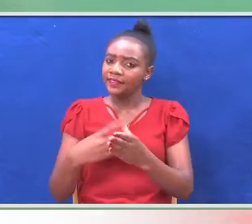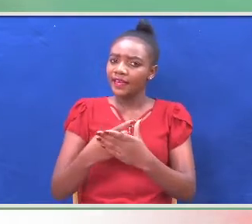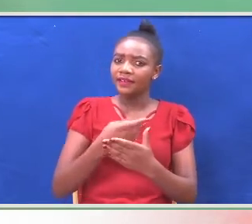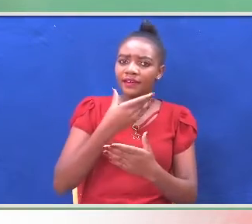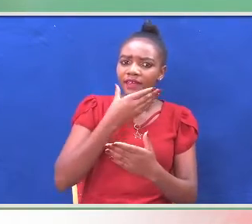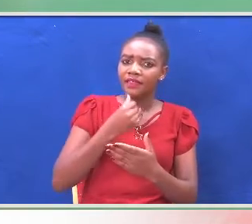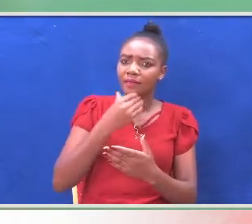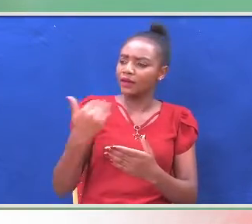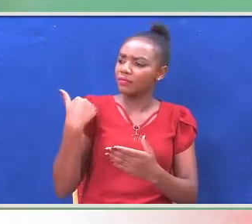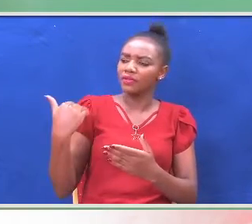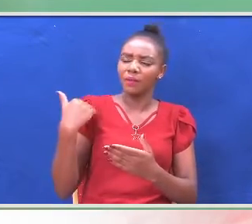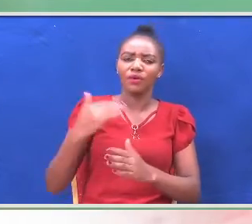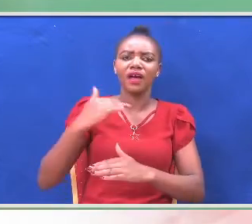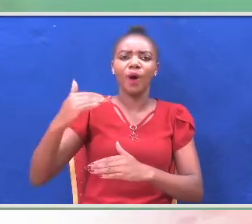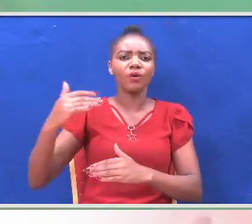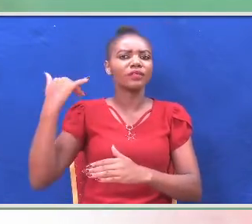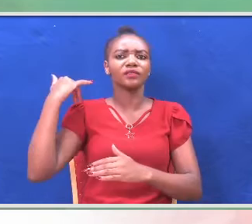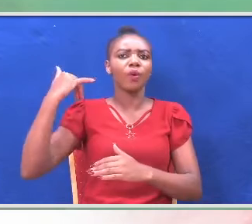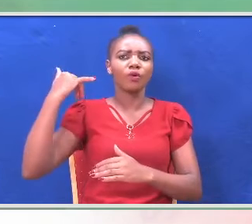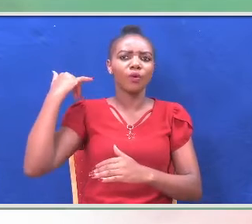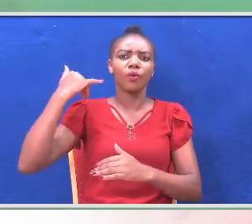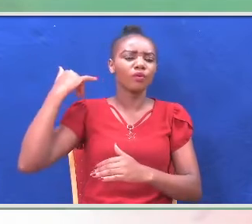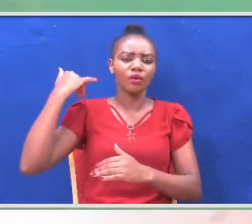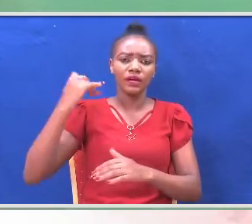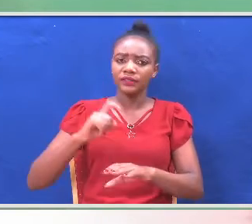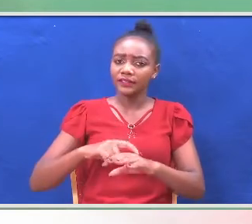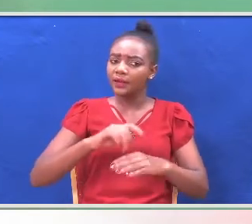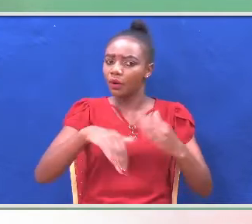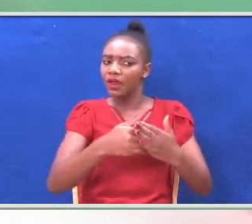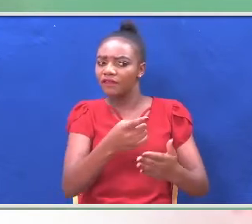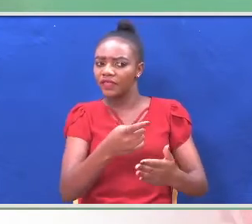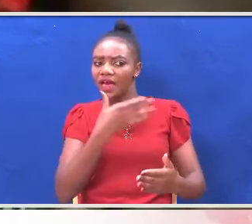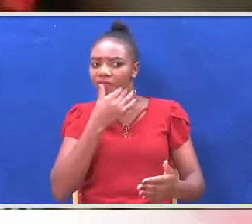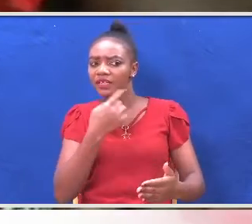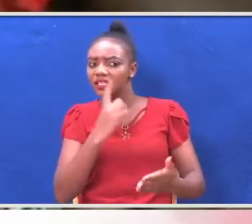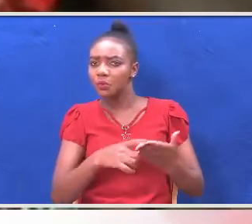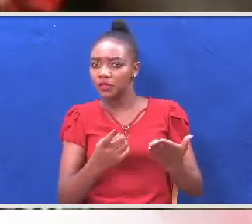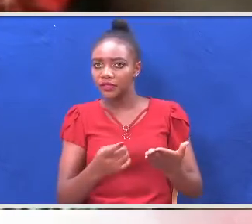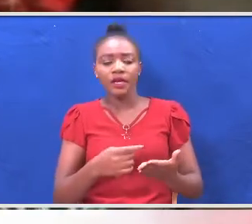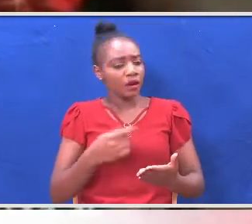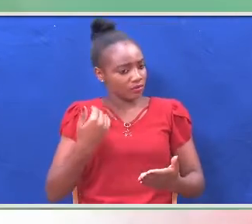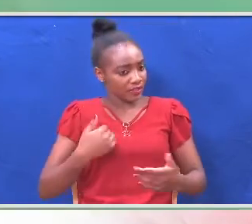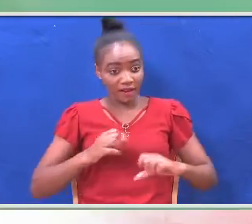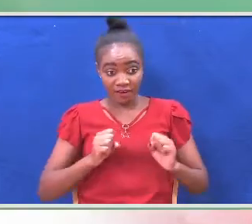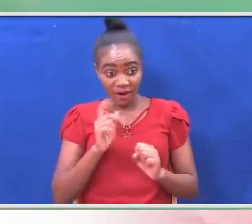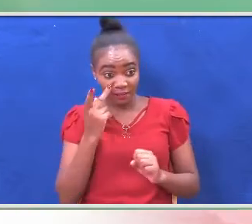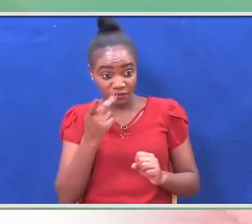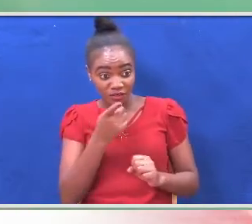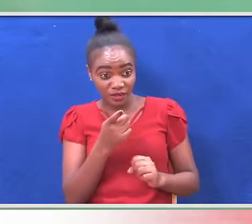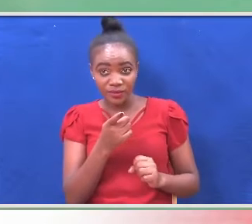na simu akinipigia. Tukaenda na kiateka kuka manipali, akasema, wow, I'm great to see you. Akaniambia